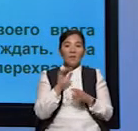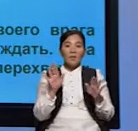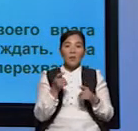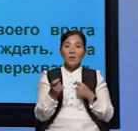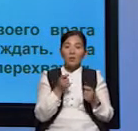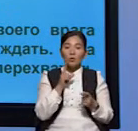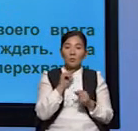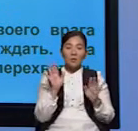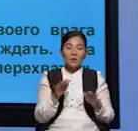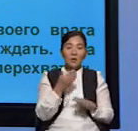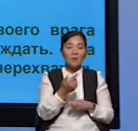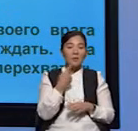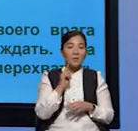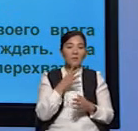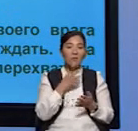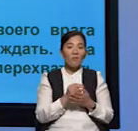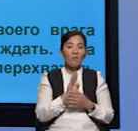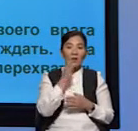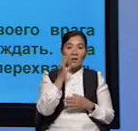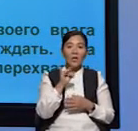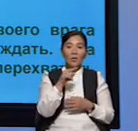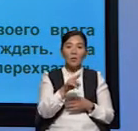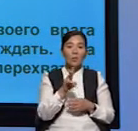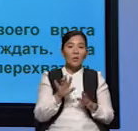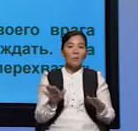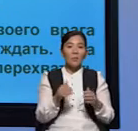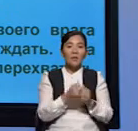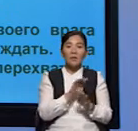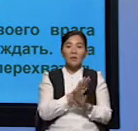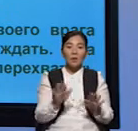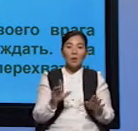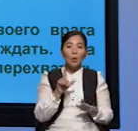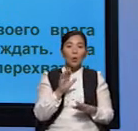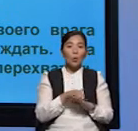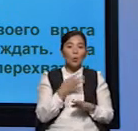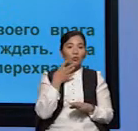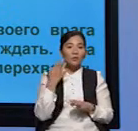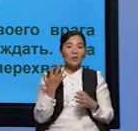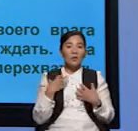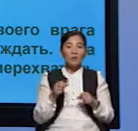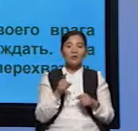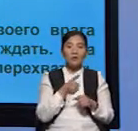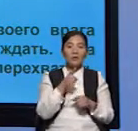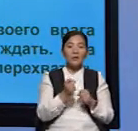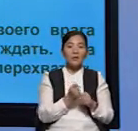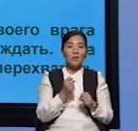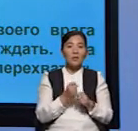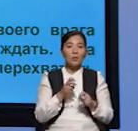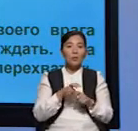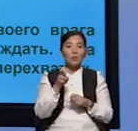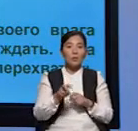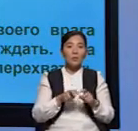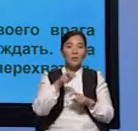Воробьи – осторожные птицы, они знают своего врага и к нему не подлетают. Кошке надоело ждать, она делает